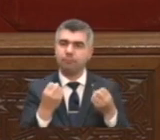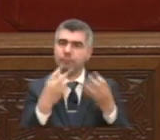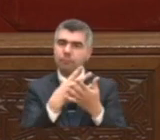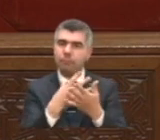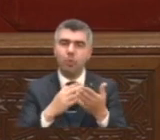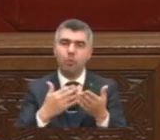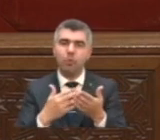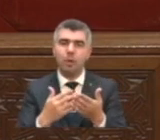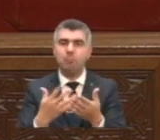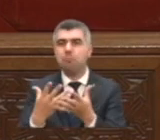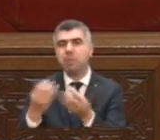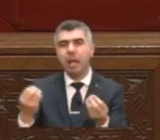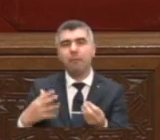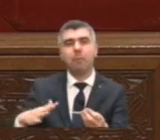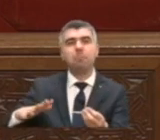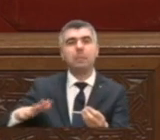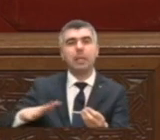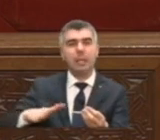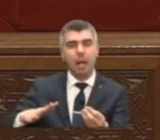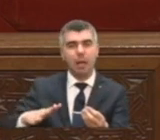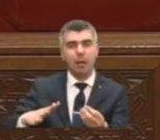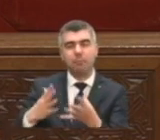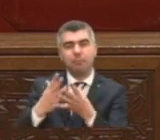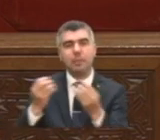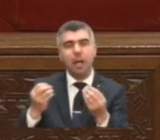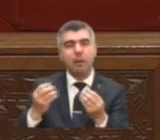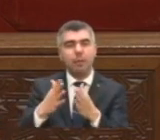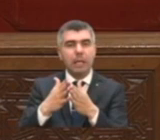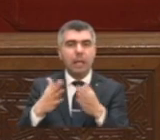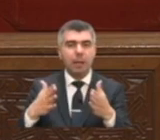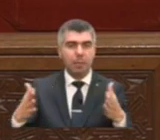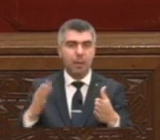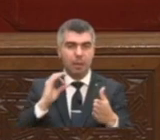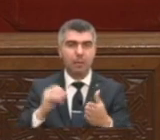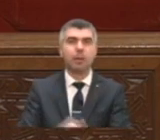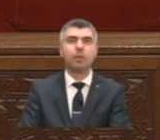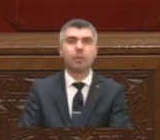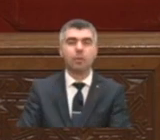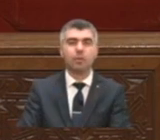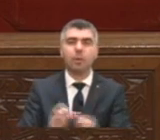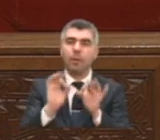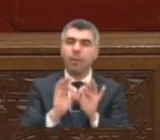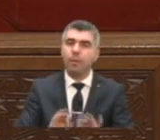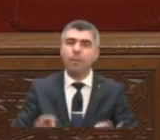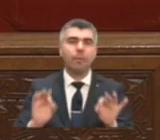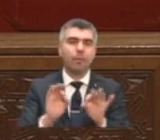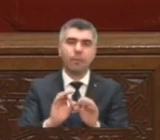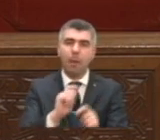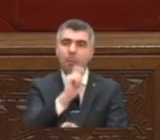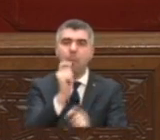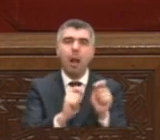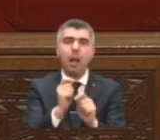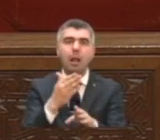تمنيات المدن ديالنا الكبرى اللي عليهم ضغط في الطلبات المعماريه ما كانوش عندهم تصاميم